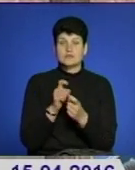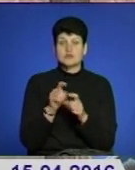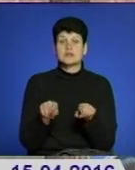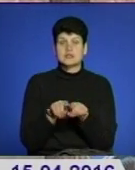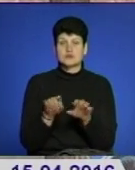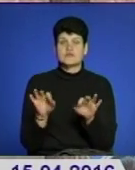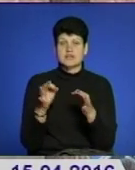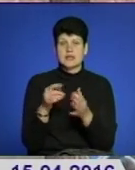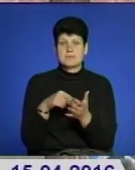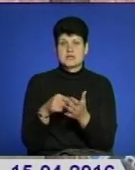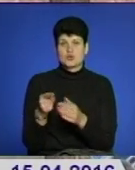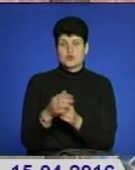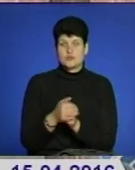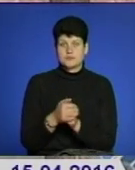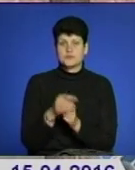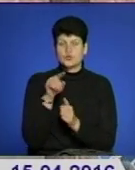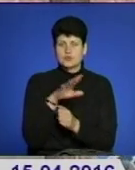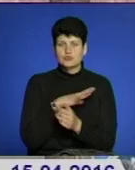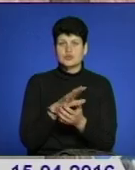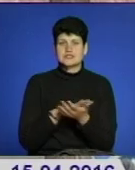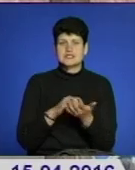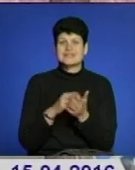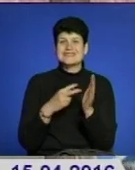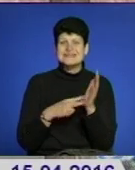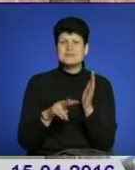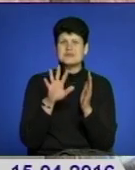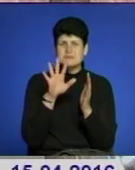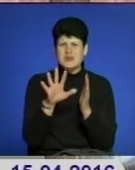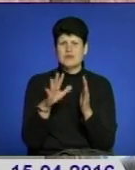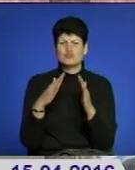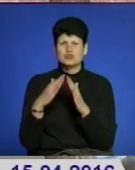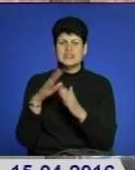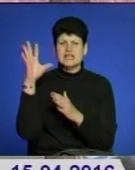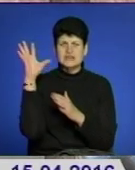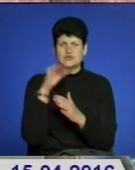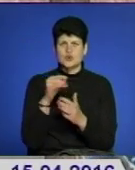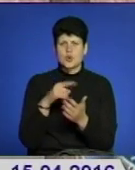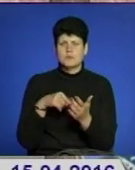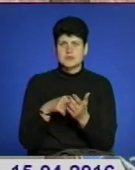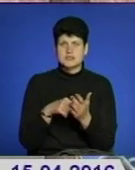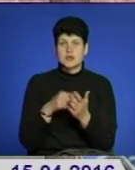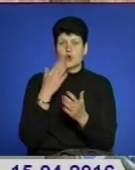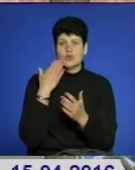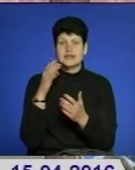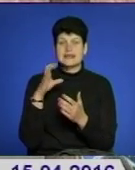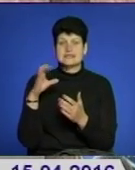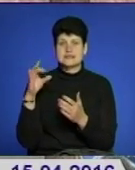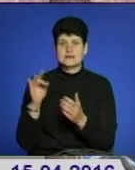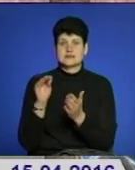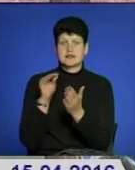місто Тернопіль. Тоді було знищено 85% всіх будівель міста. Коли радянські війська йшли в місто, поставили